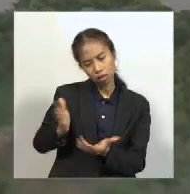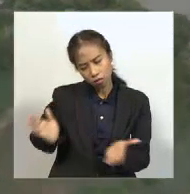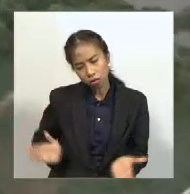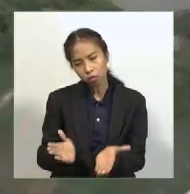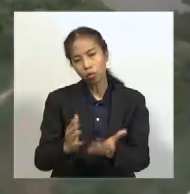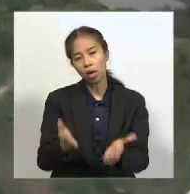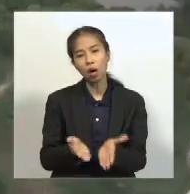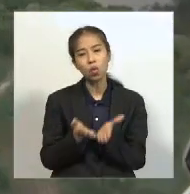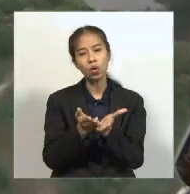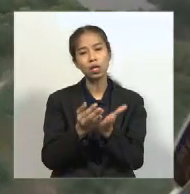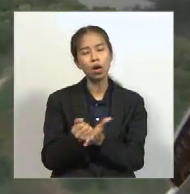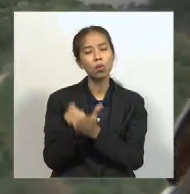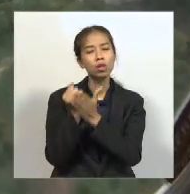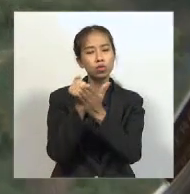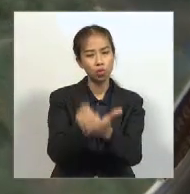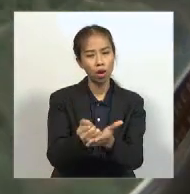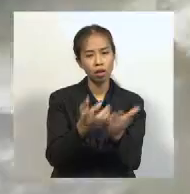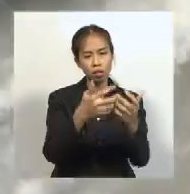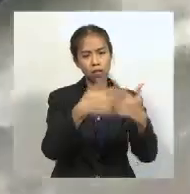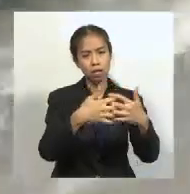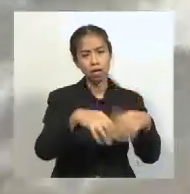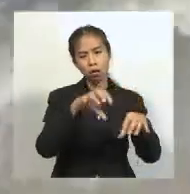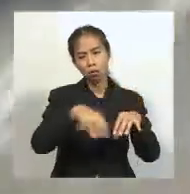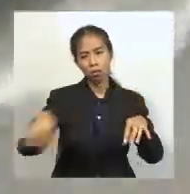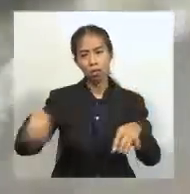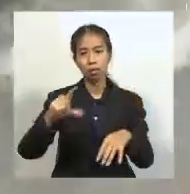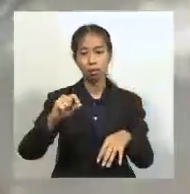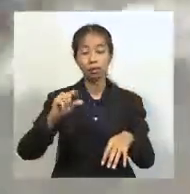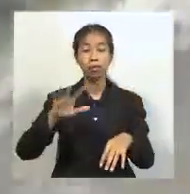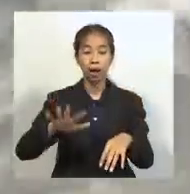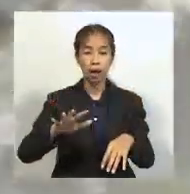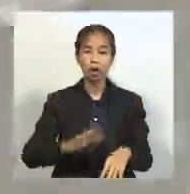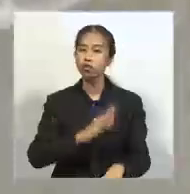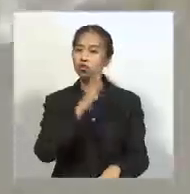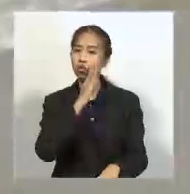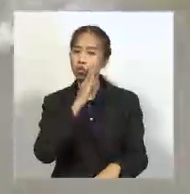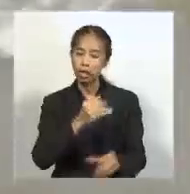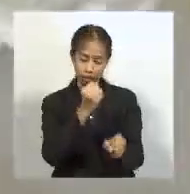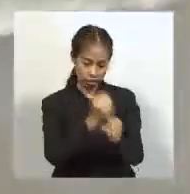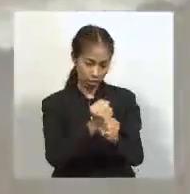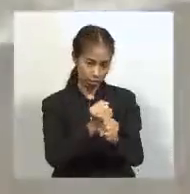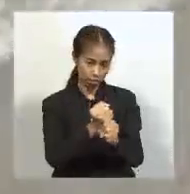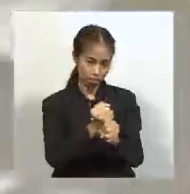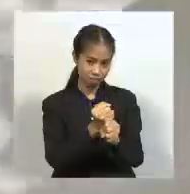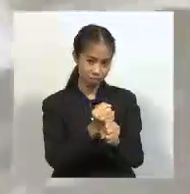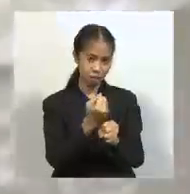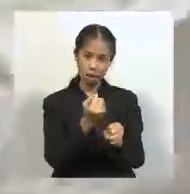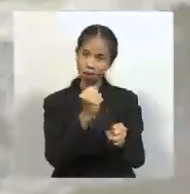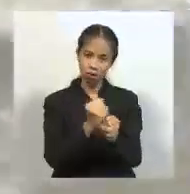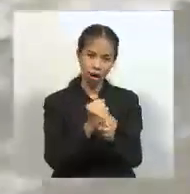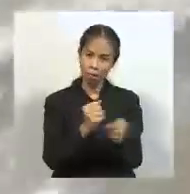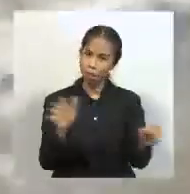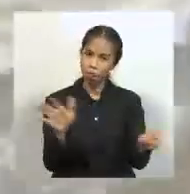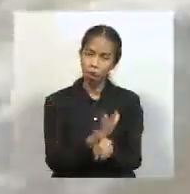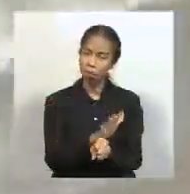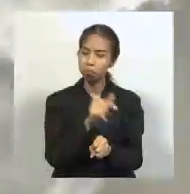าเรือผักดันน้ำมาอีก25เครื่องซึ่งคาดว่าถ้าหากมีการติดตั้งได้สมบูรณ์เนี่ยซึ่งในเ